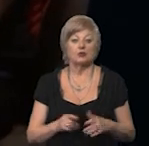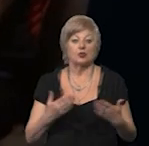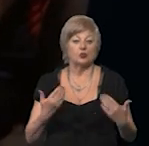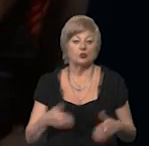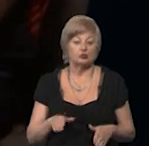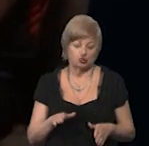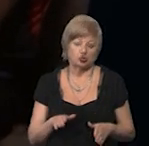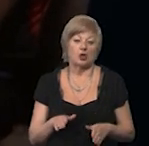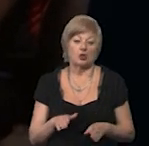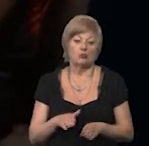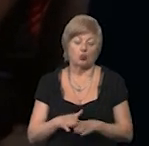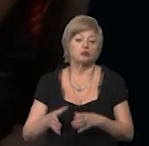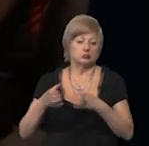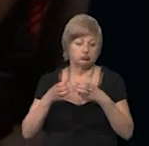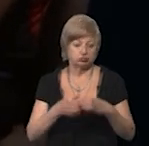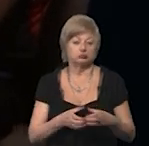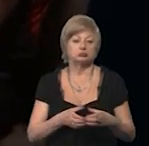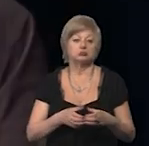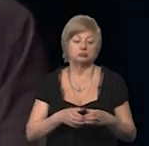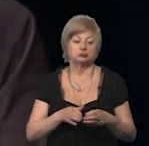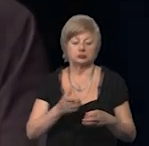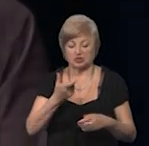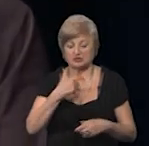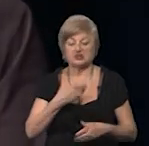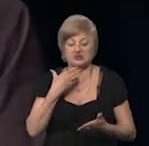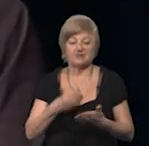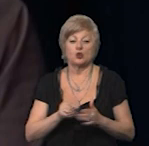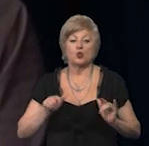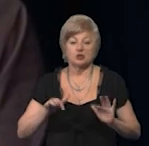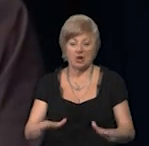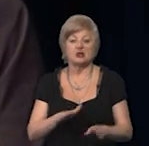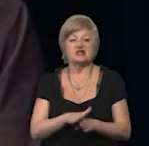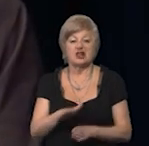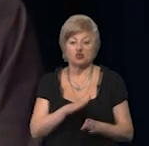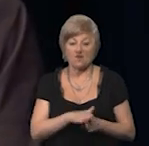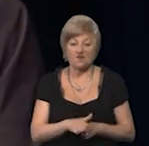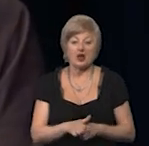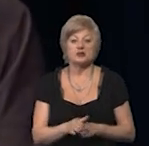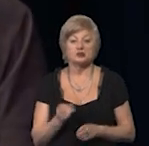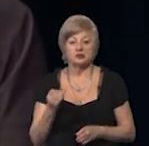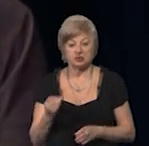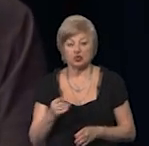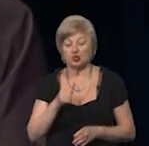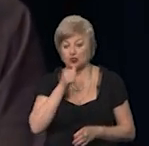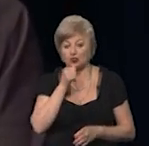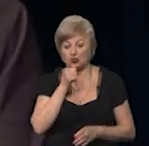розходитися, тобто почали вже активізувати свою діяльність. І от рік тому,